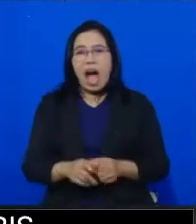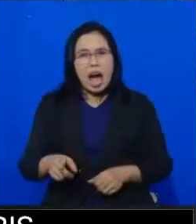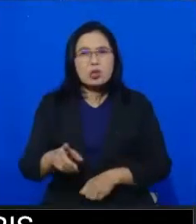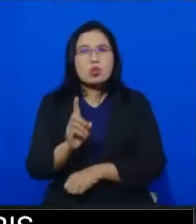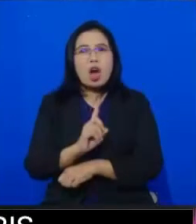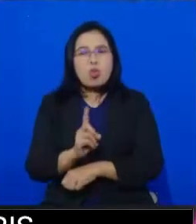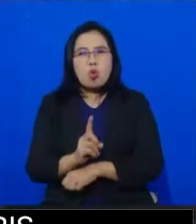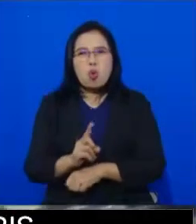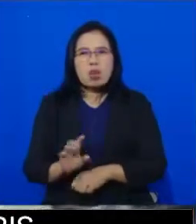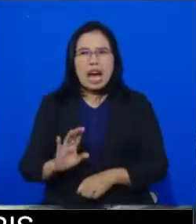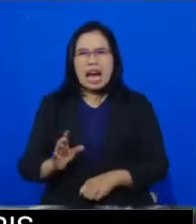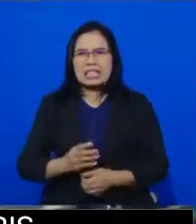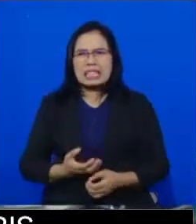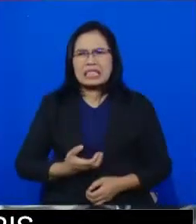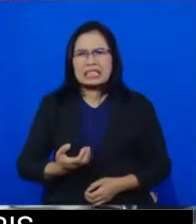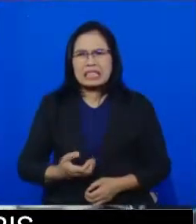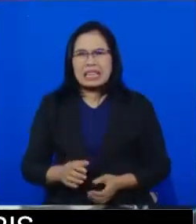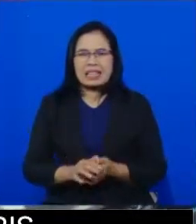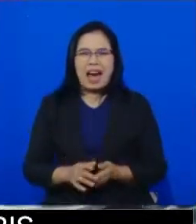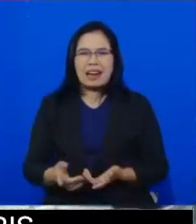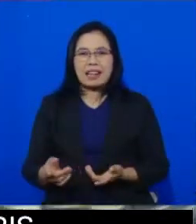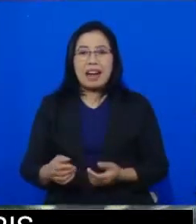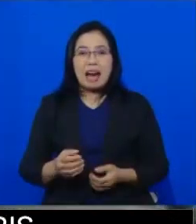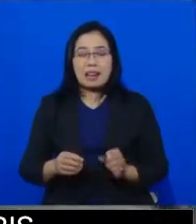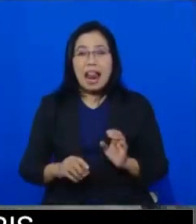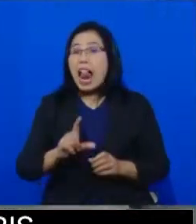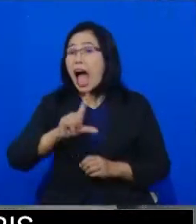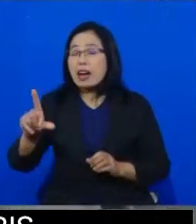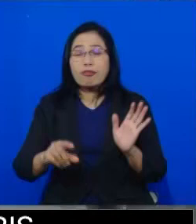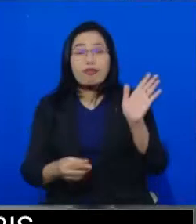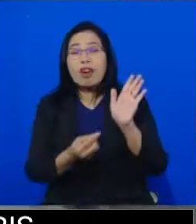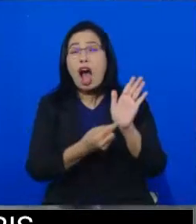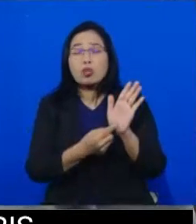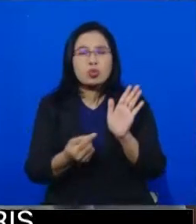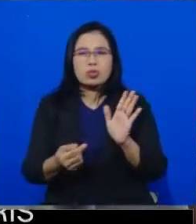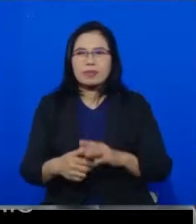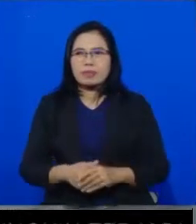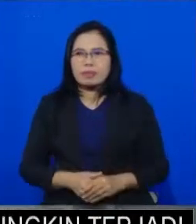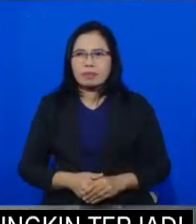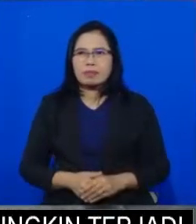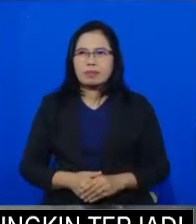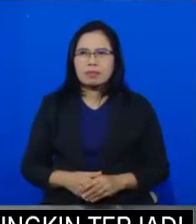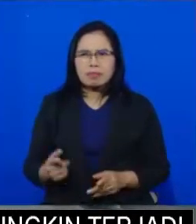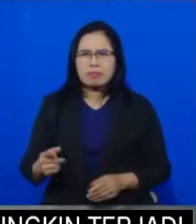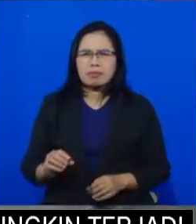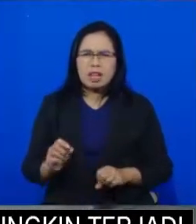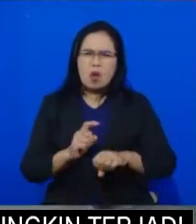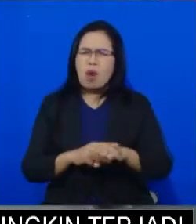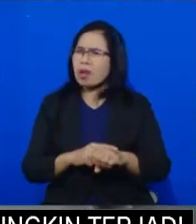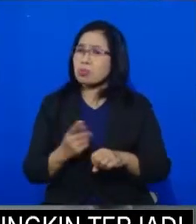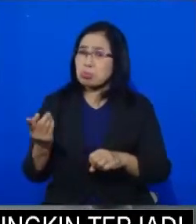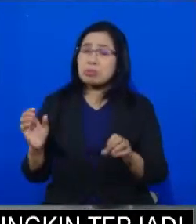tidak tertarik dengan metode berjualan ini. Karena pertama ya agak ribet, terus kita nggak ada waktu,